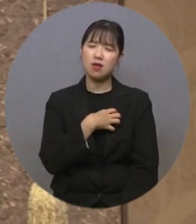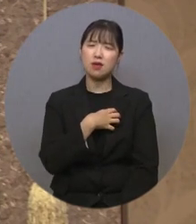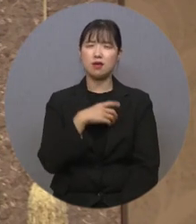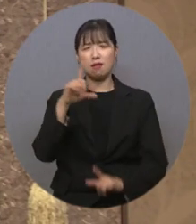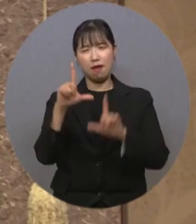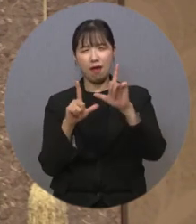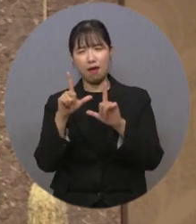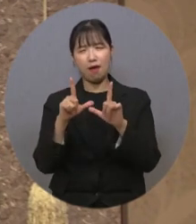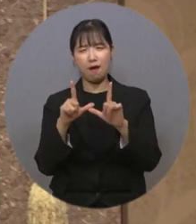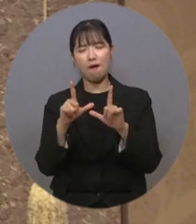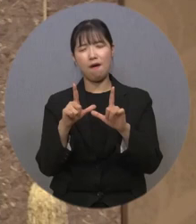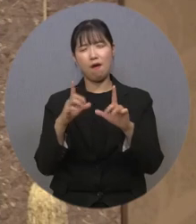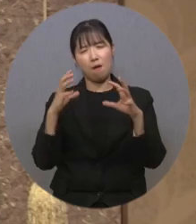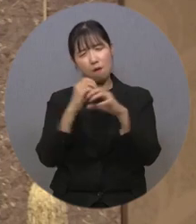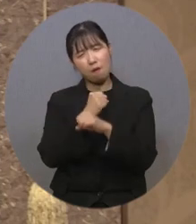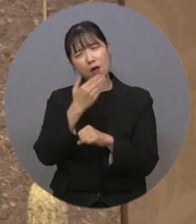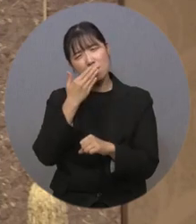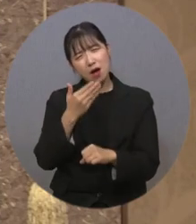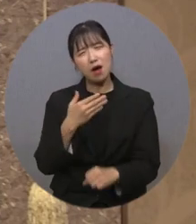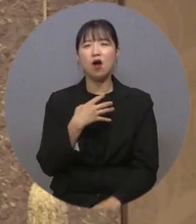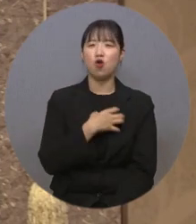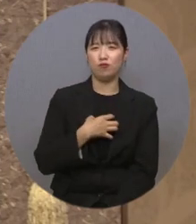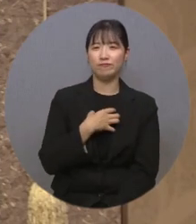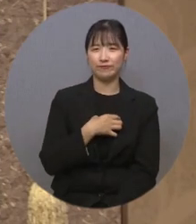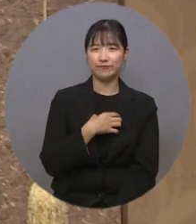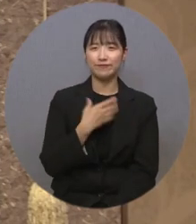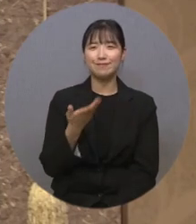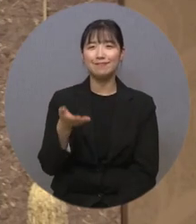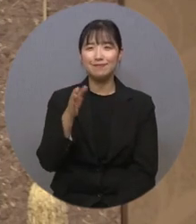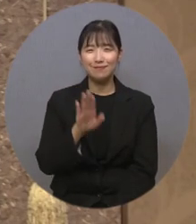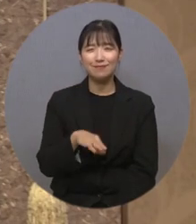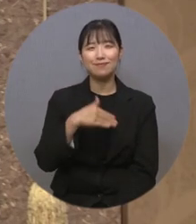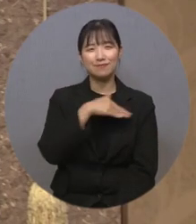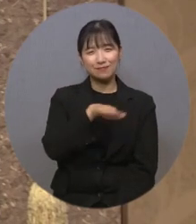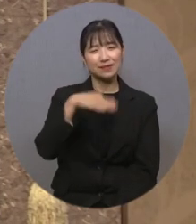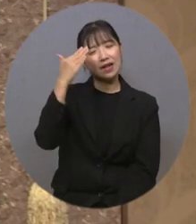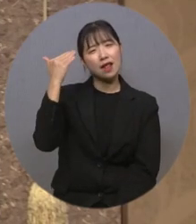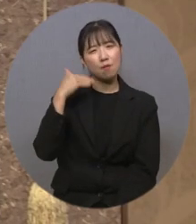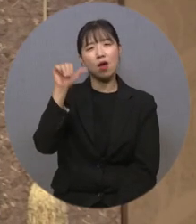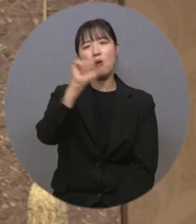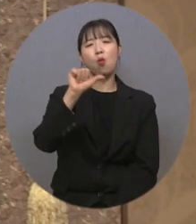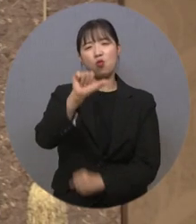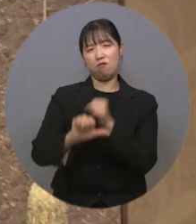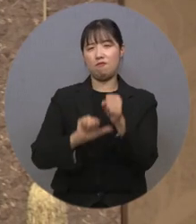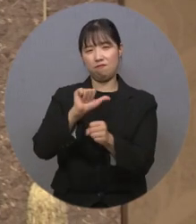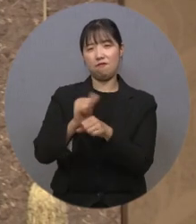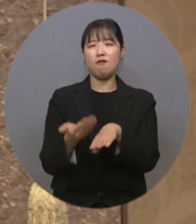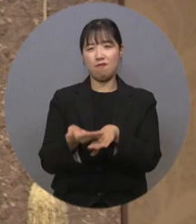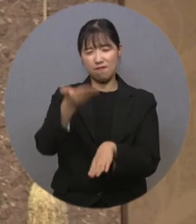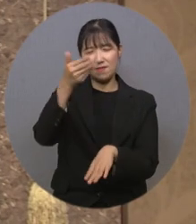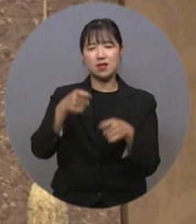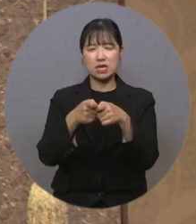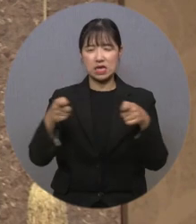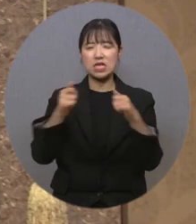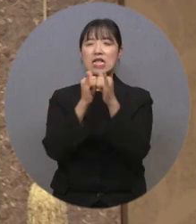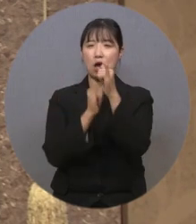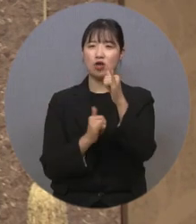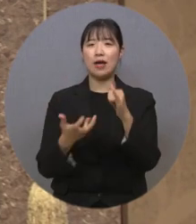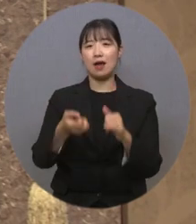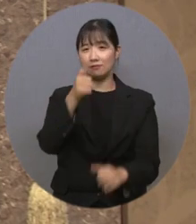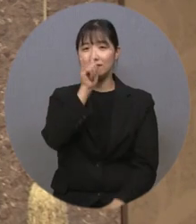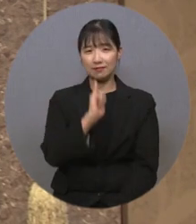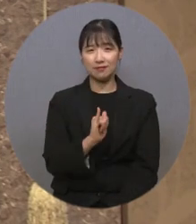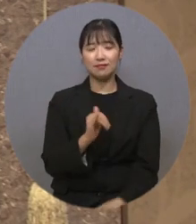수 있을까 염려하고 있는데요. 저희 대한민국은 5천 년이 넘는 긴 역사를 가지고